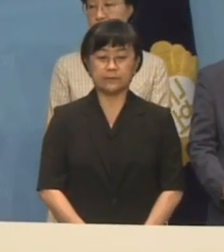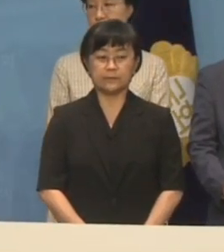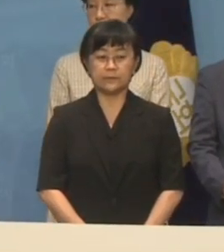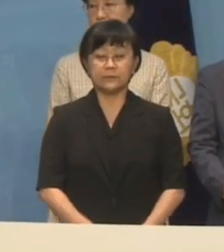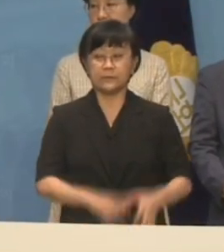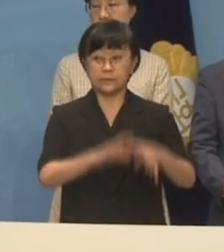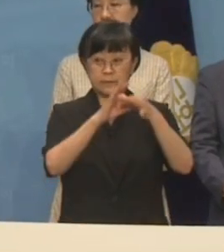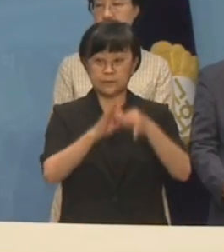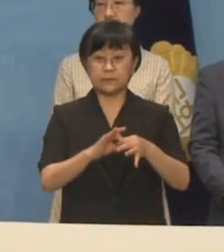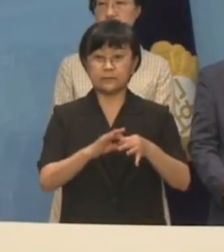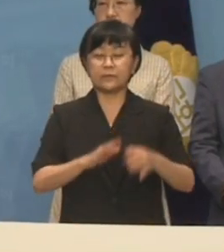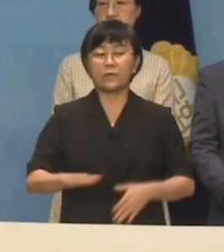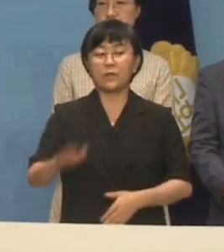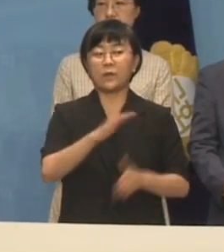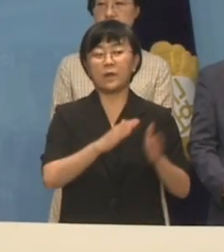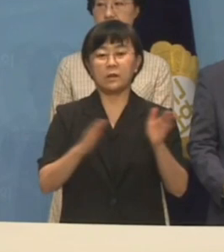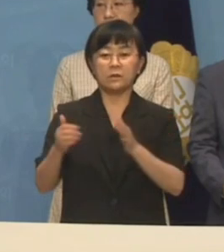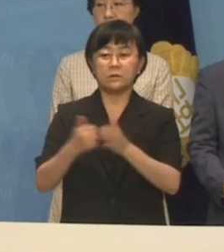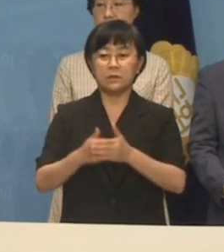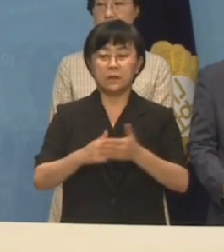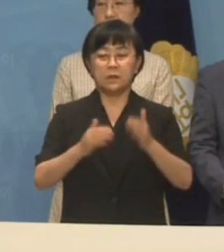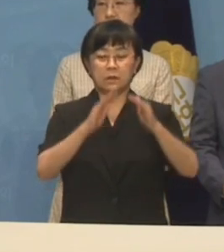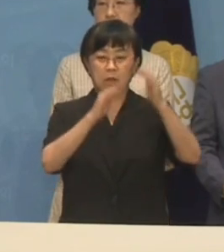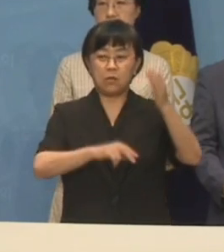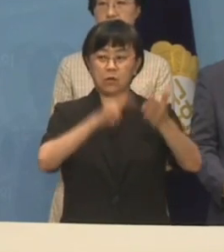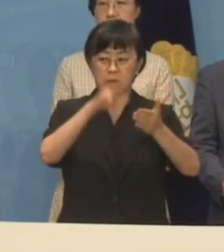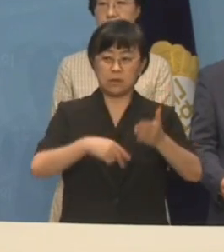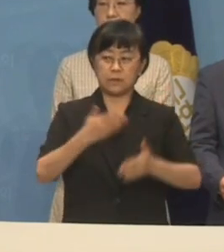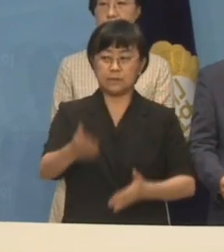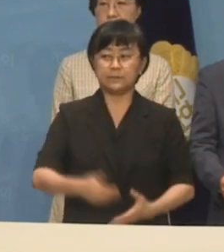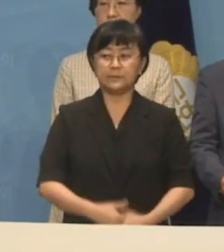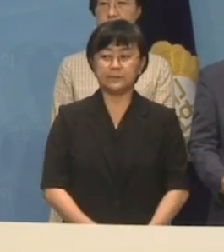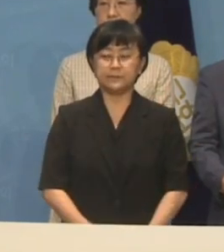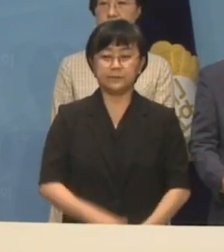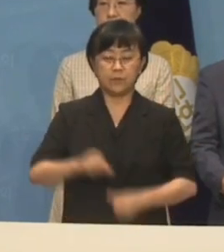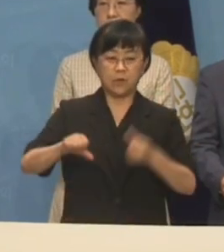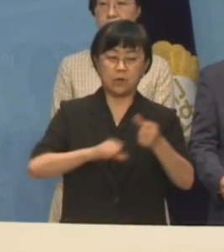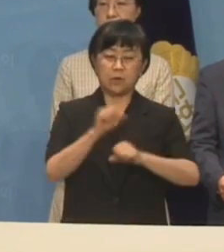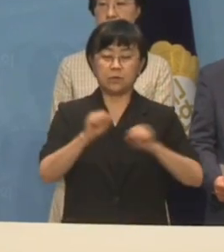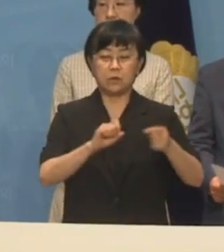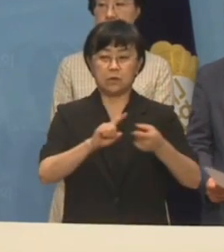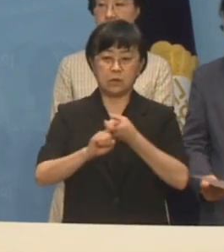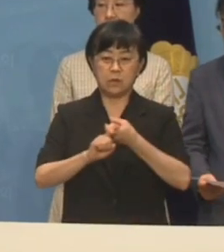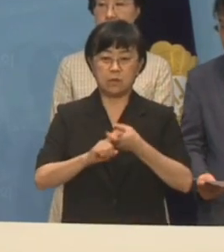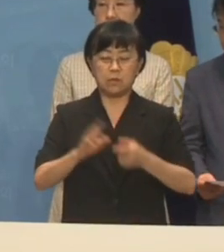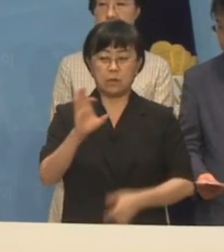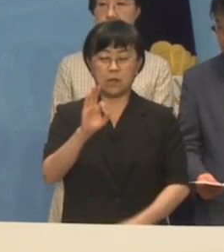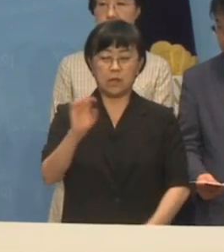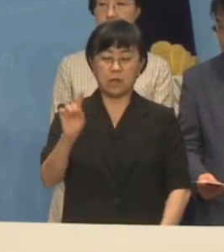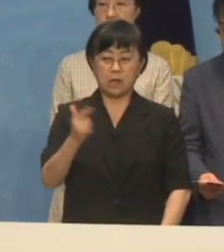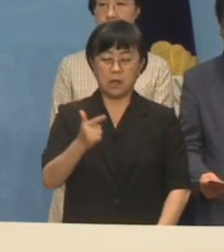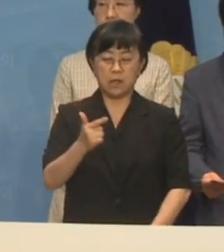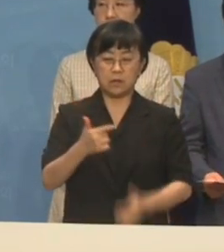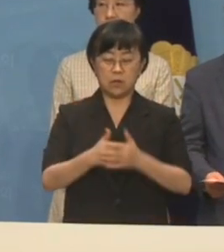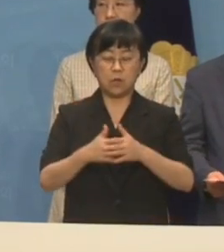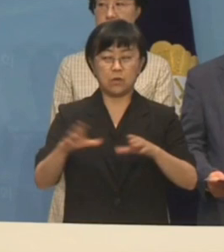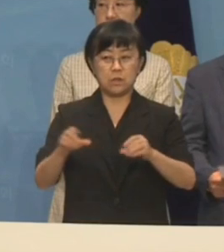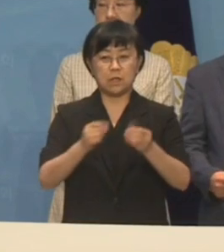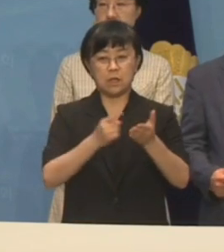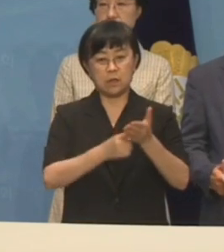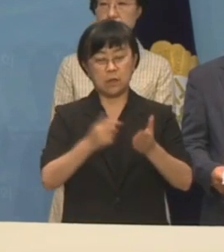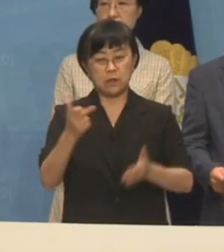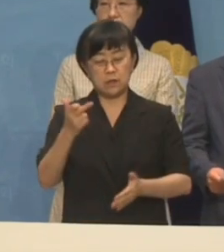네, 이어서는 저희가 준비한 회견문 낭독이 있겠습니다. 환경운동연합의 안재훈 활동처장님과